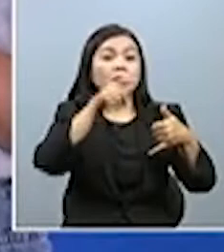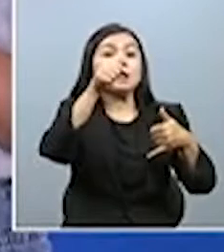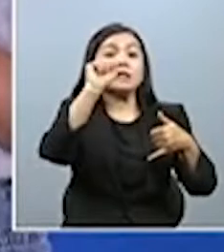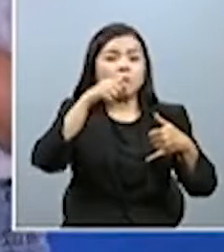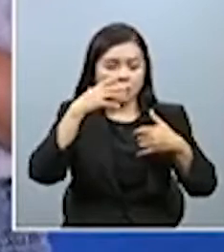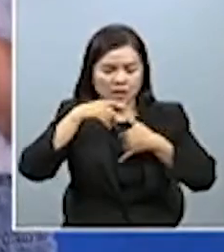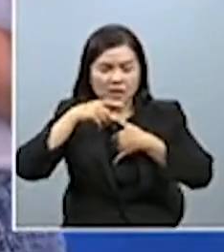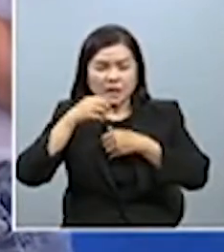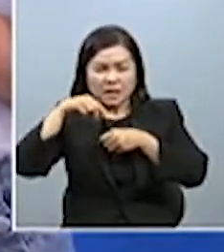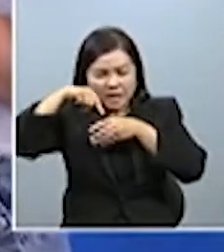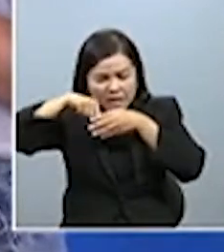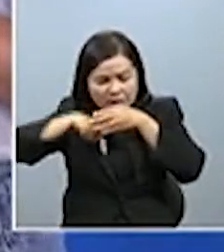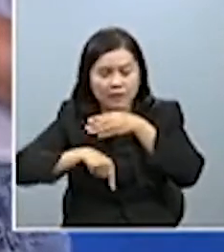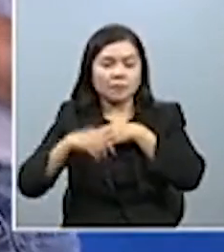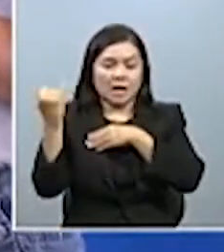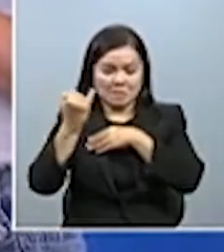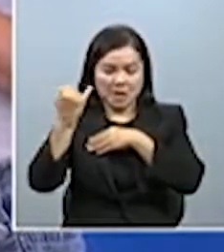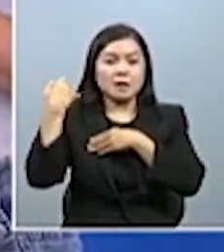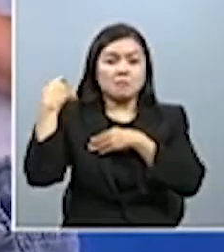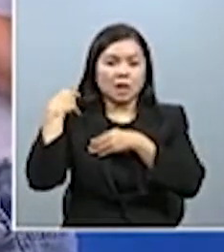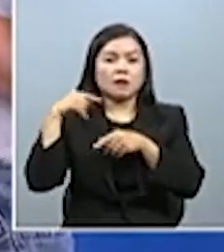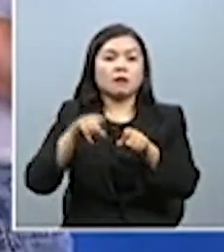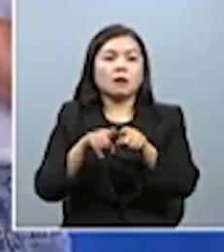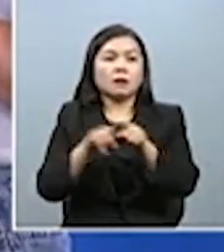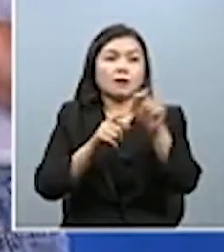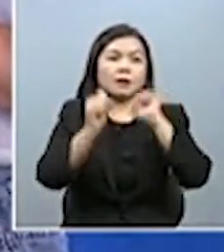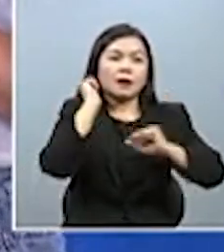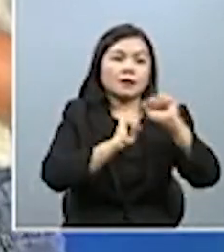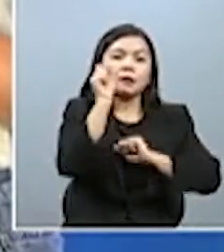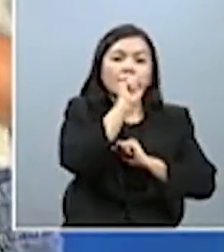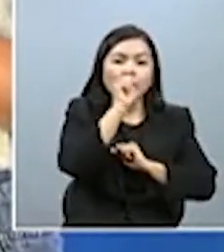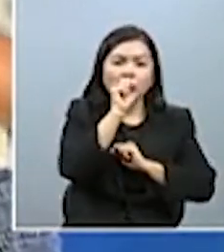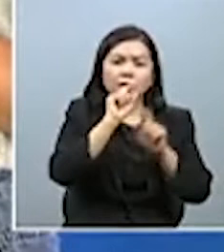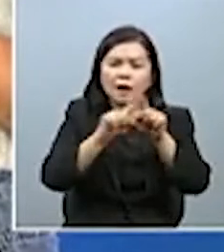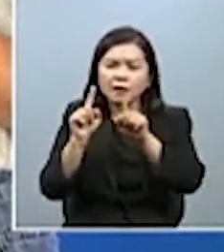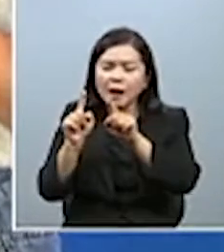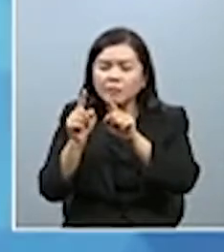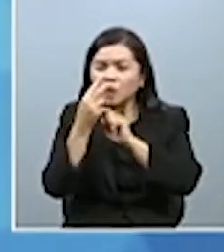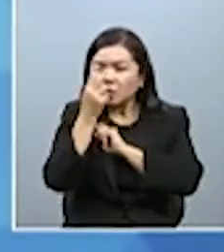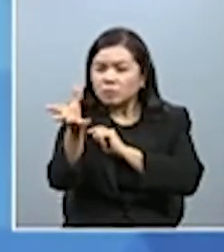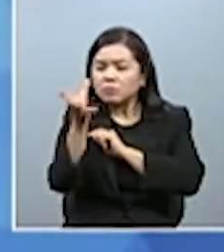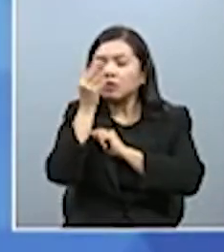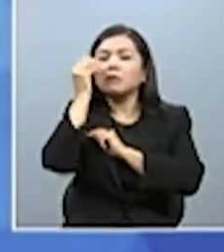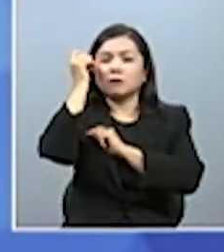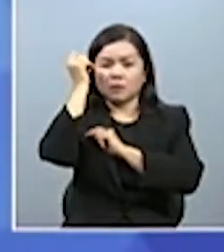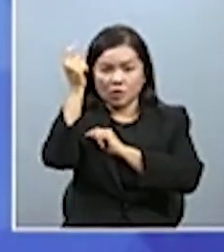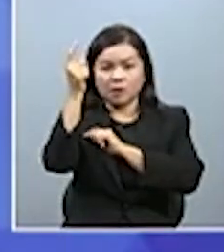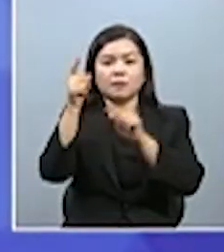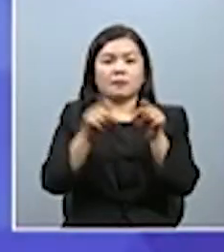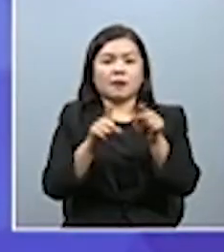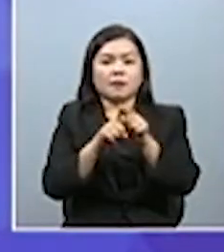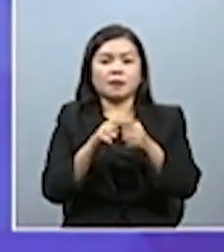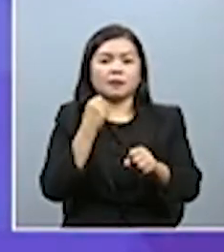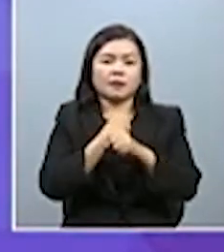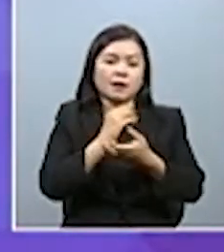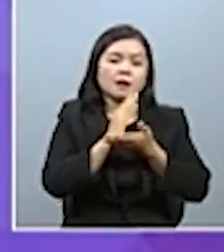องด้วยเอาเป็นว่ามันไม่ใช่แค่เกิดขึ้นบนเวทีแต่ว่าพอดูแล้วมันจะสะท้อนตัวเองด้วยเหมือนกัน ใช ่โดยละครเวทีการกุศลเรื่